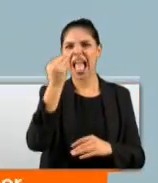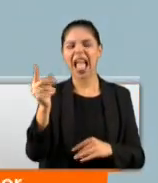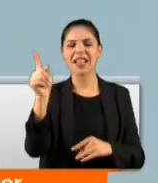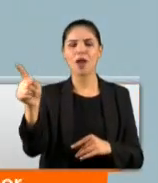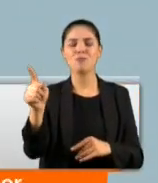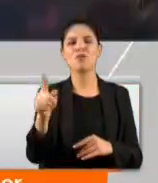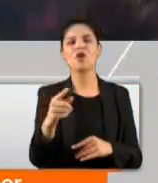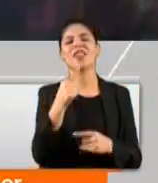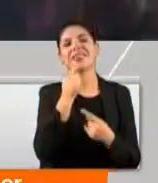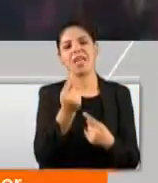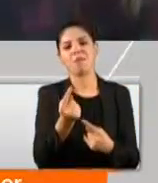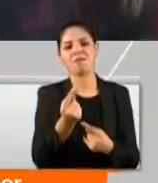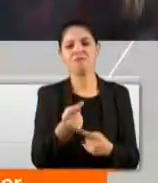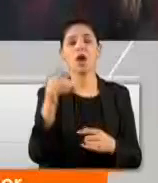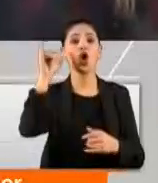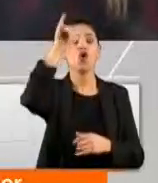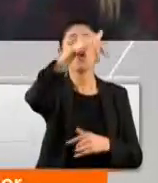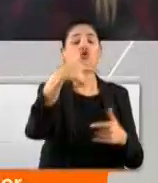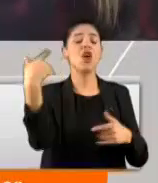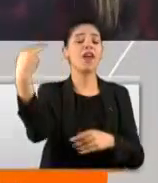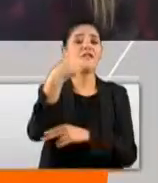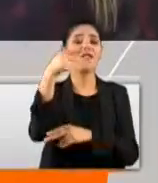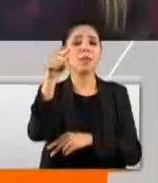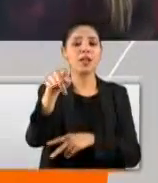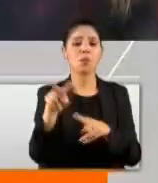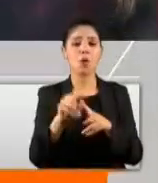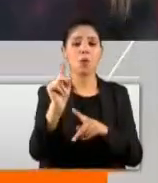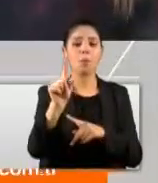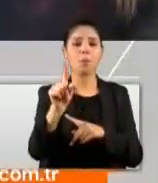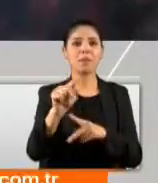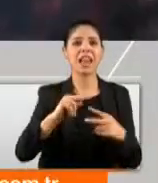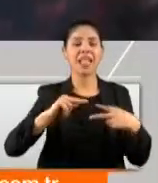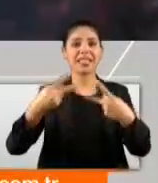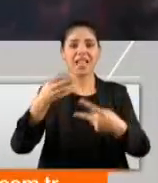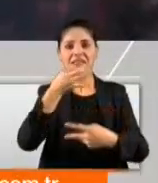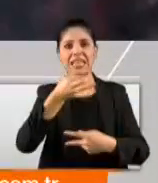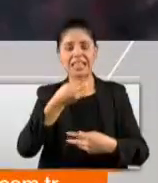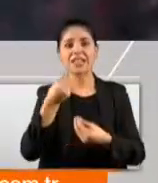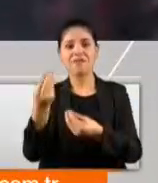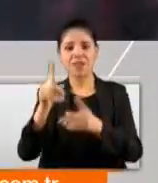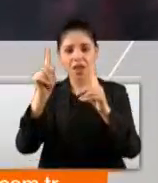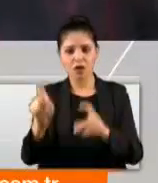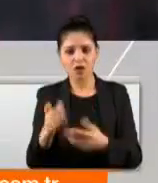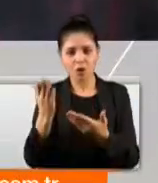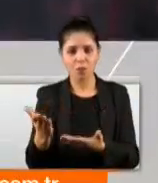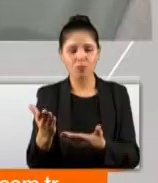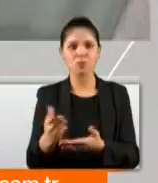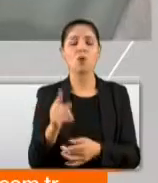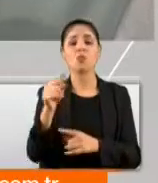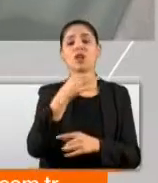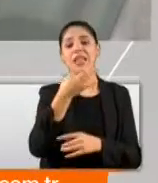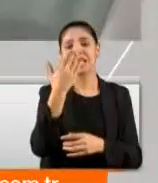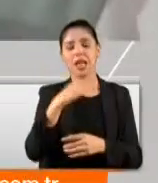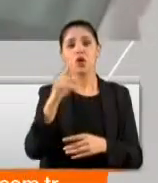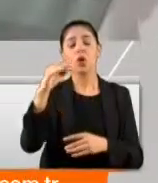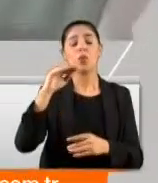tür promosyon. Uçak şirketi bu millerin devrine izin veriyor mu? Genellikle bu hususlara izin verilmiyor. Uçuş mili